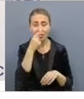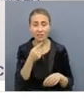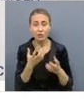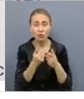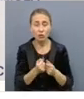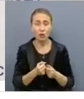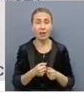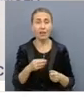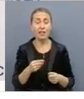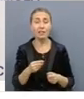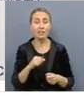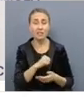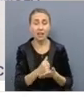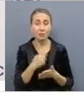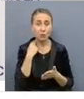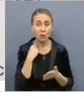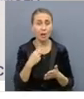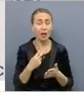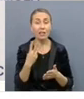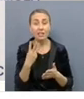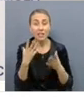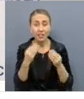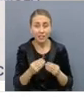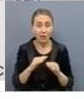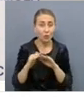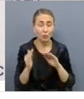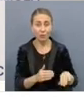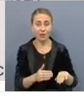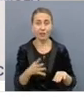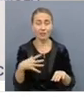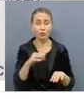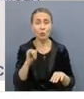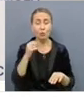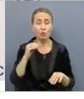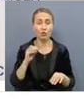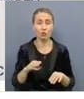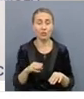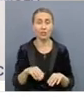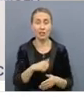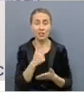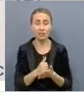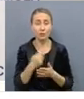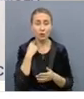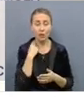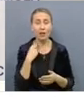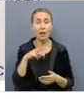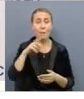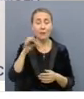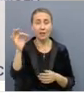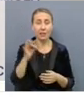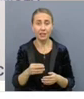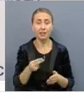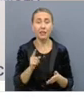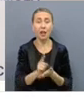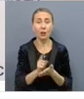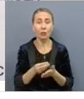выплате основного долга не позднее 3 рабочих дней выносят соответствующее решение о снятии с учета. Сумму основного долга, размер пени налогоплательщики могут